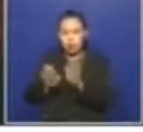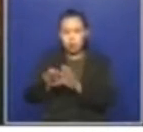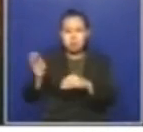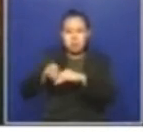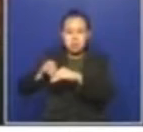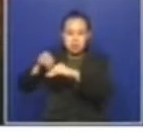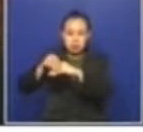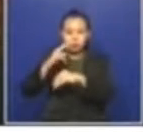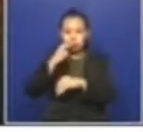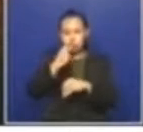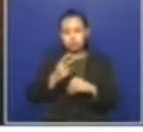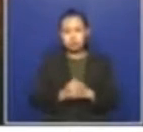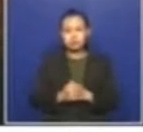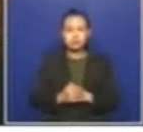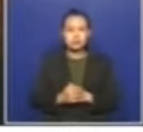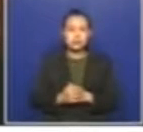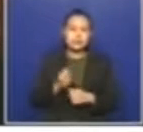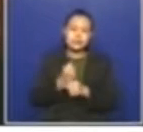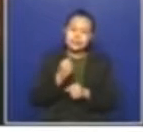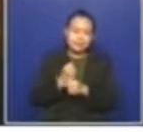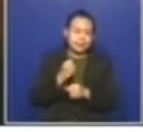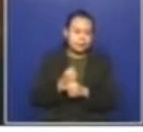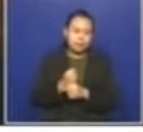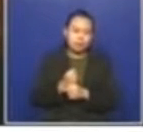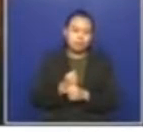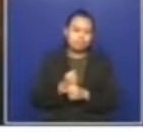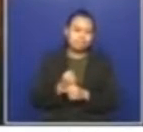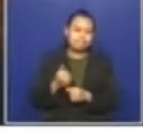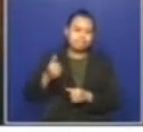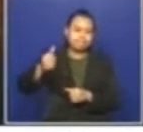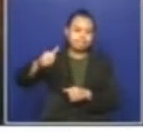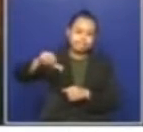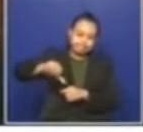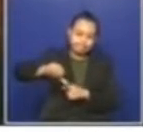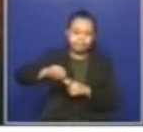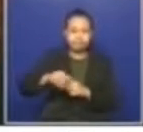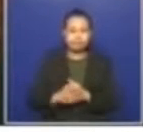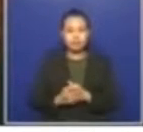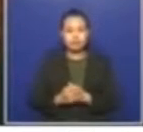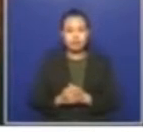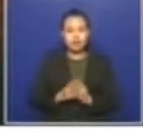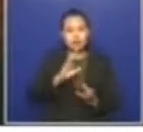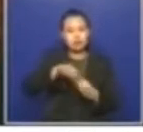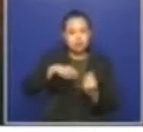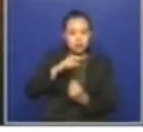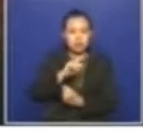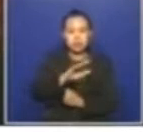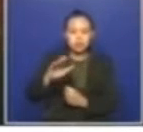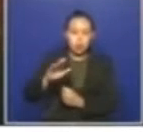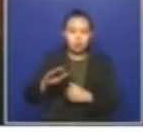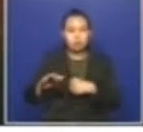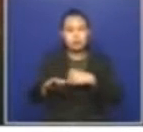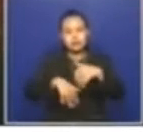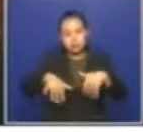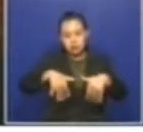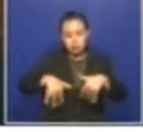างมันบ่งบอกว่าเรากำลังดำดิ่งในเรื่องจุลภาคหรือเศรษฐกิจฐานรากความเป็นอยู่ของชาวบ้านยิ่งชัดเจน